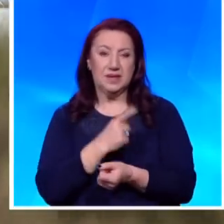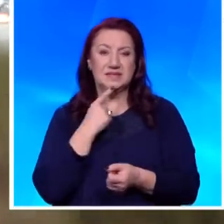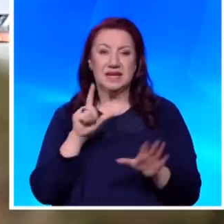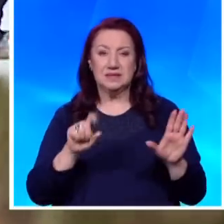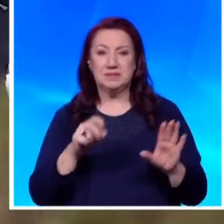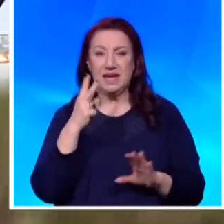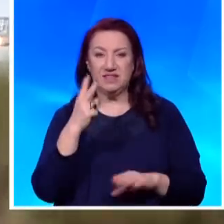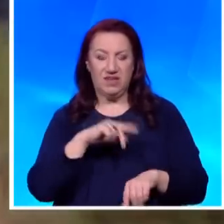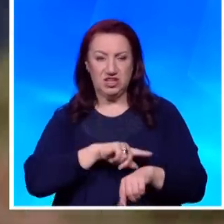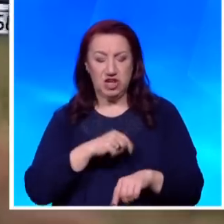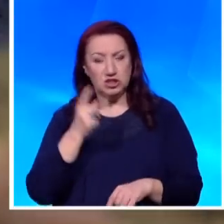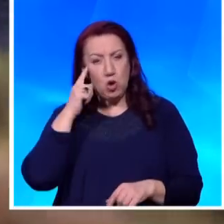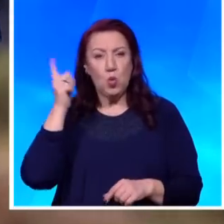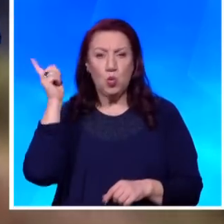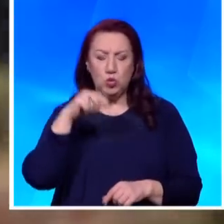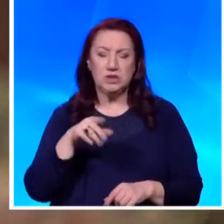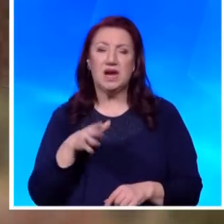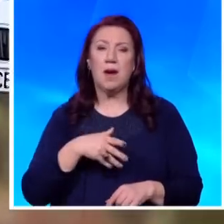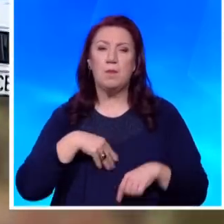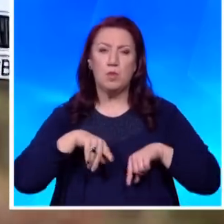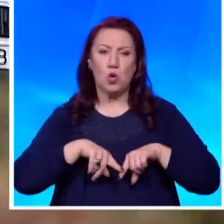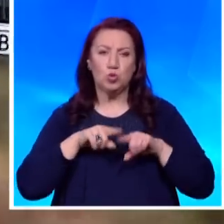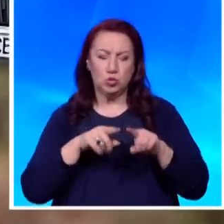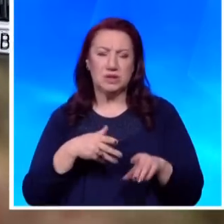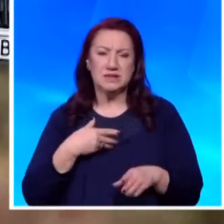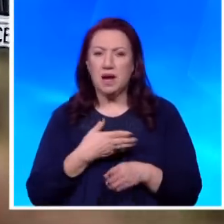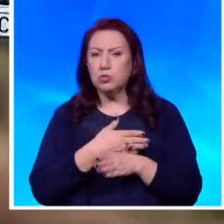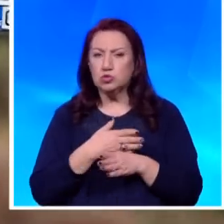ще иска постоянното им задържане под стража. За BTV новините, Райна Зайкова.